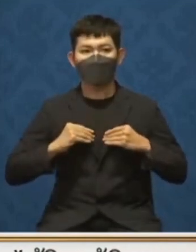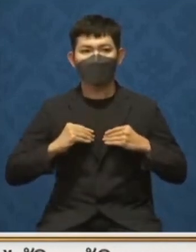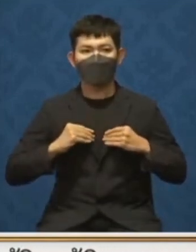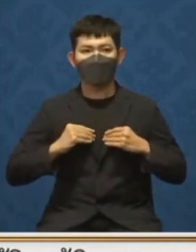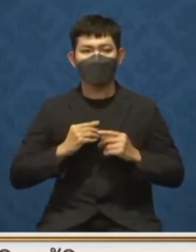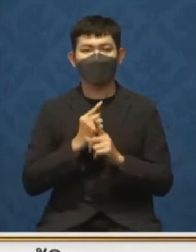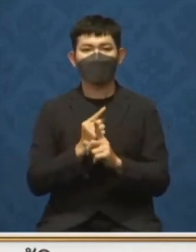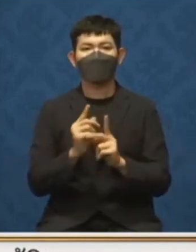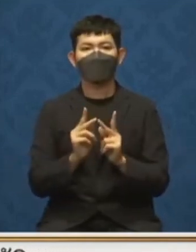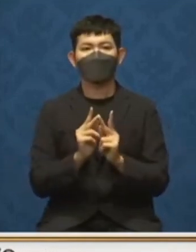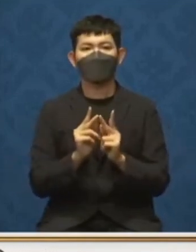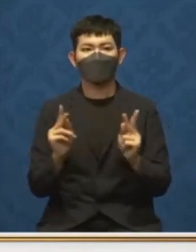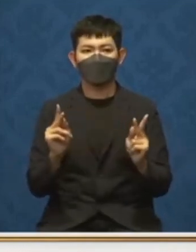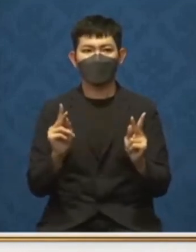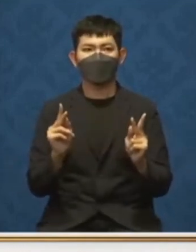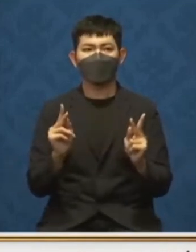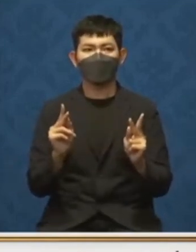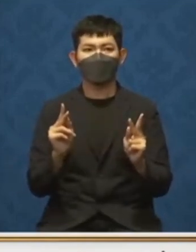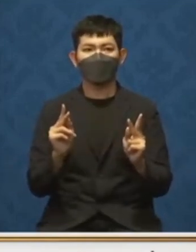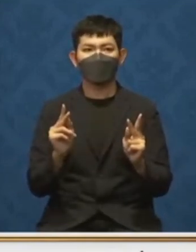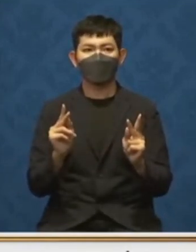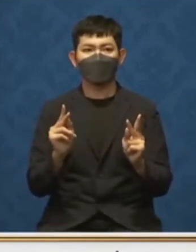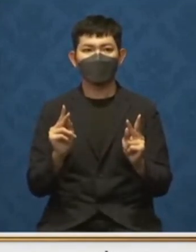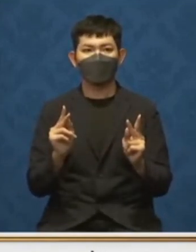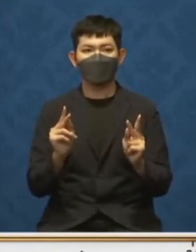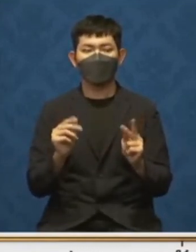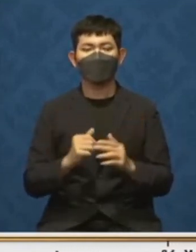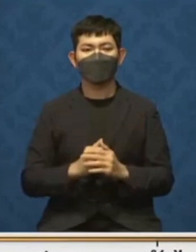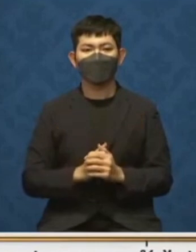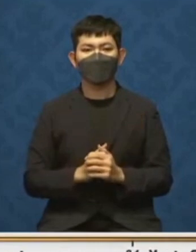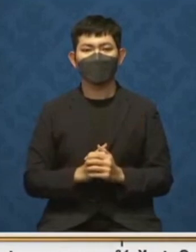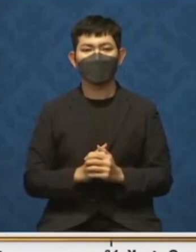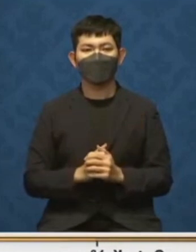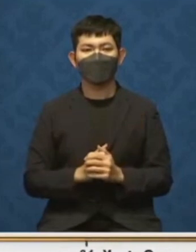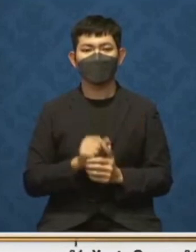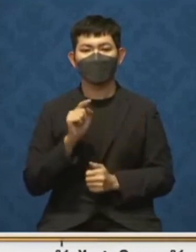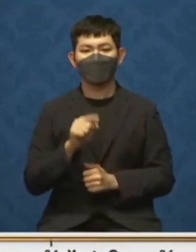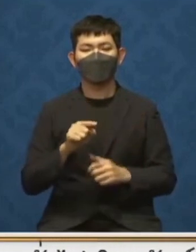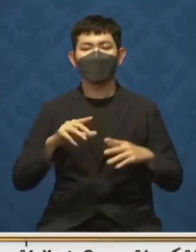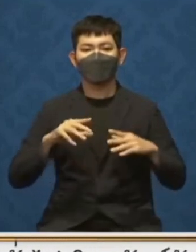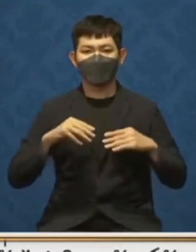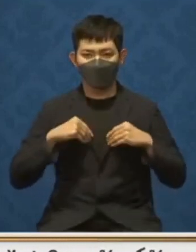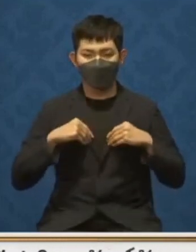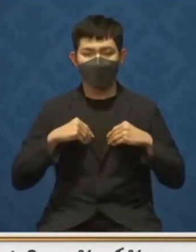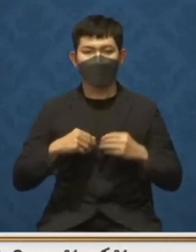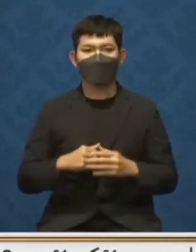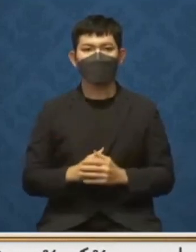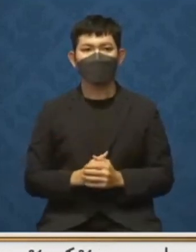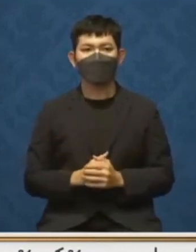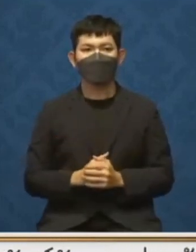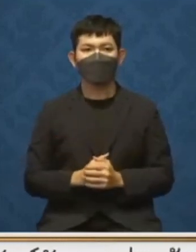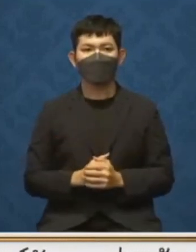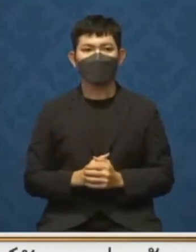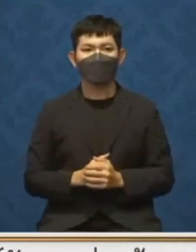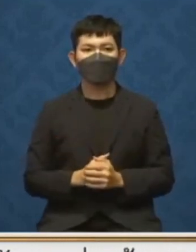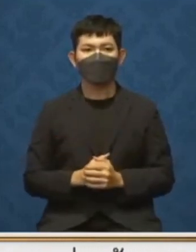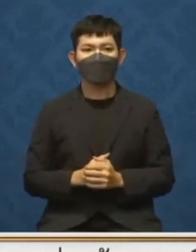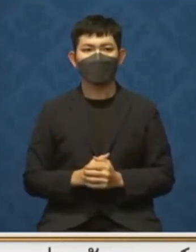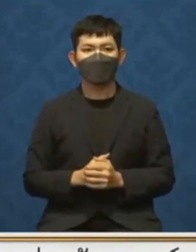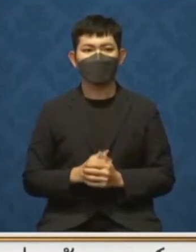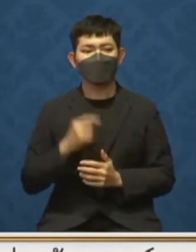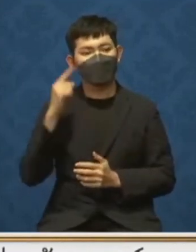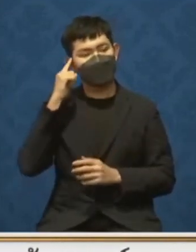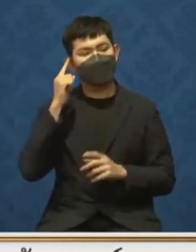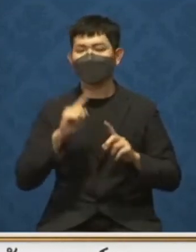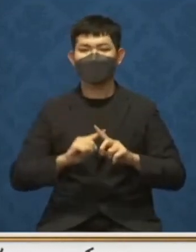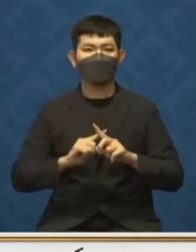รมการร่วมคณะกรรมการร่วมกันนะครับโปรดกดปุ่มเห็นด้วยท่านผู้ใดไม่เห็นด้